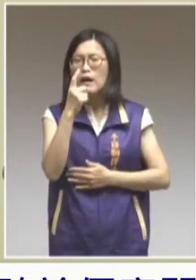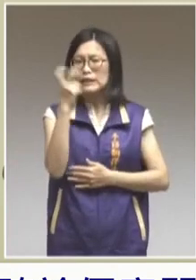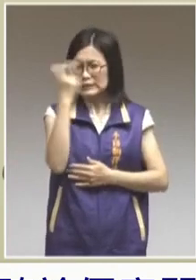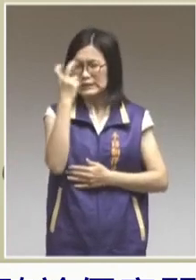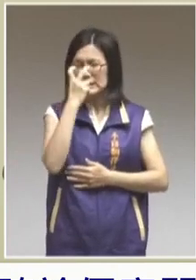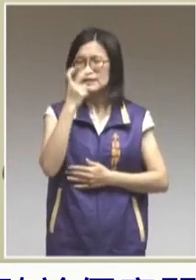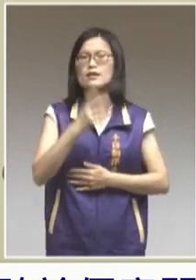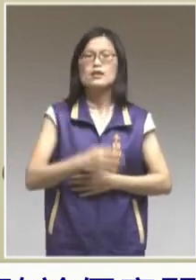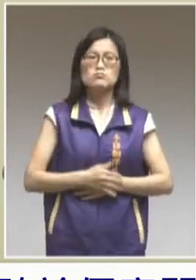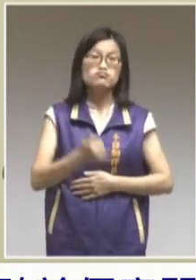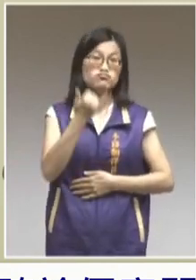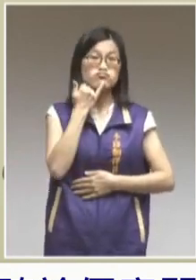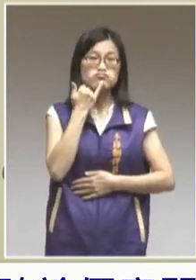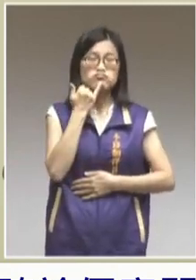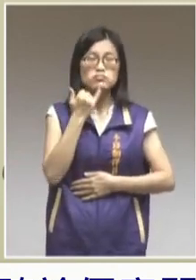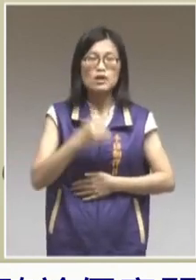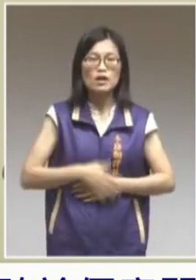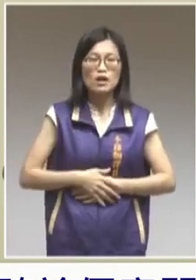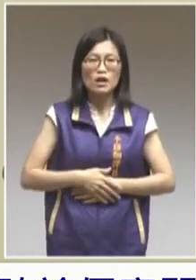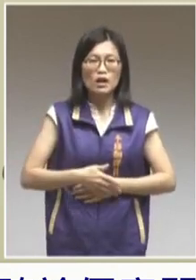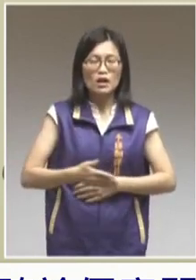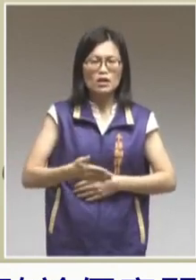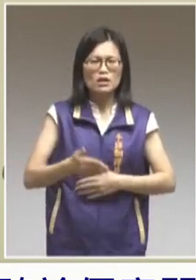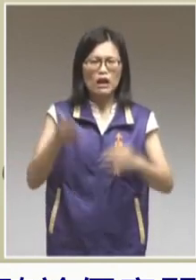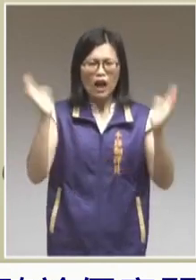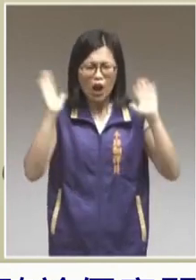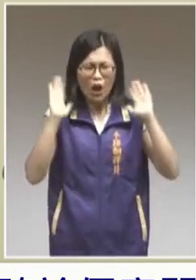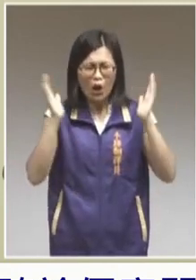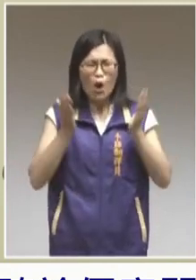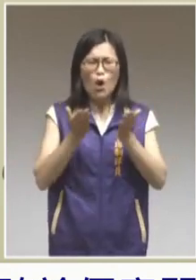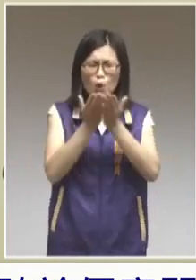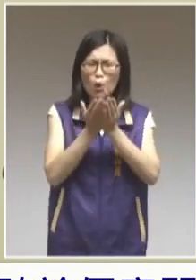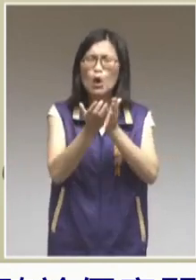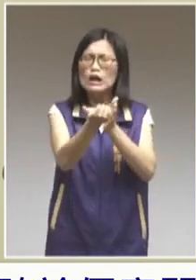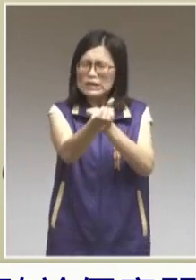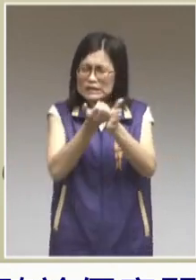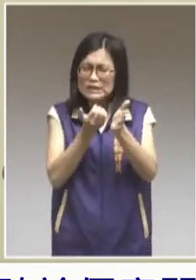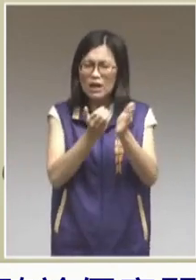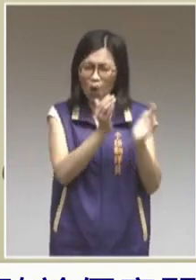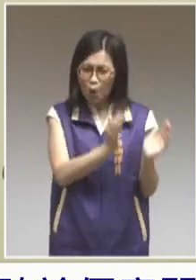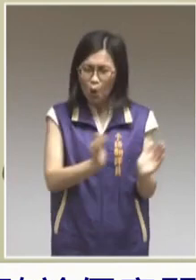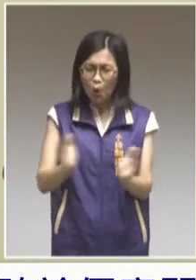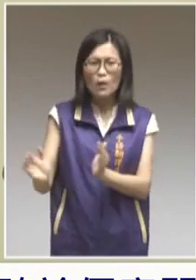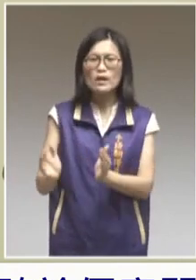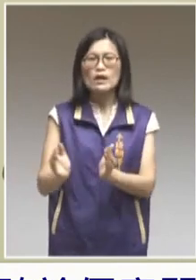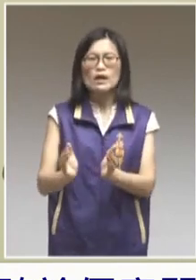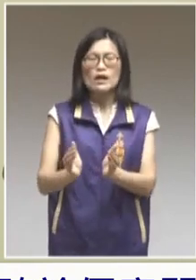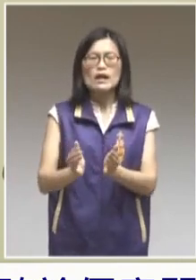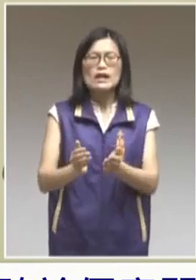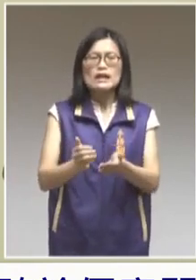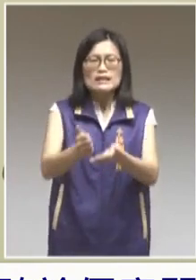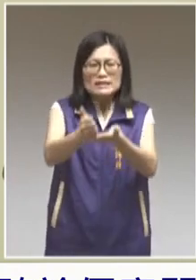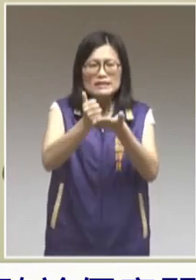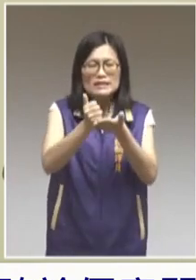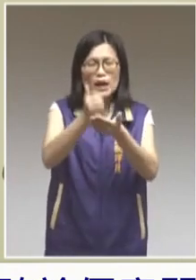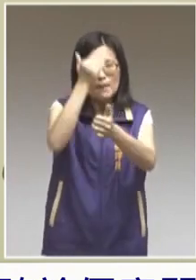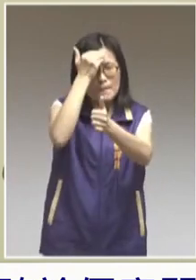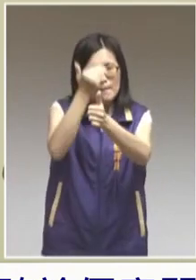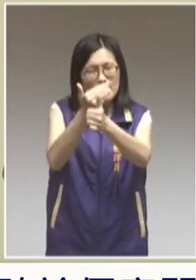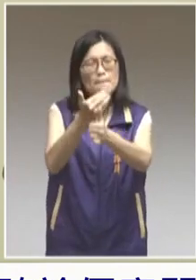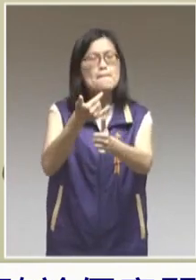个也需要在学童前在准备的时候也务必请我们的家长